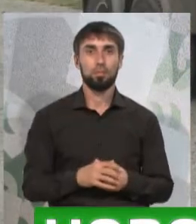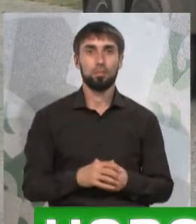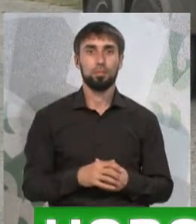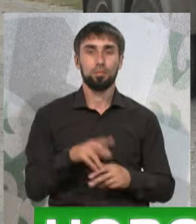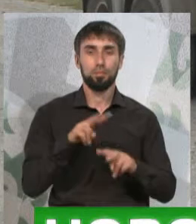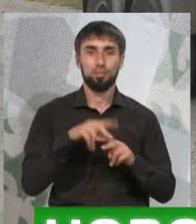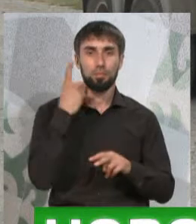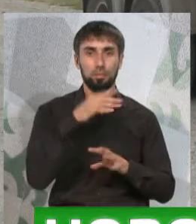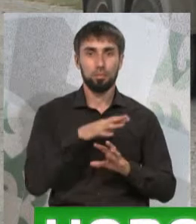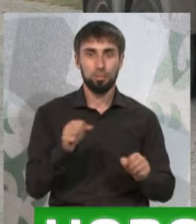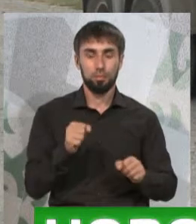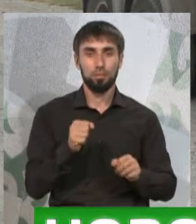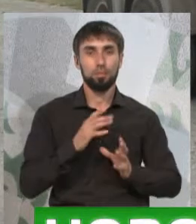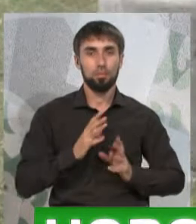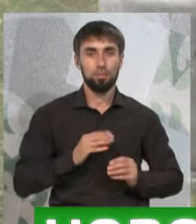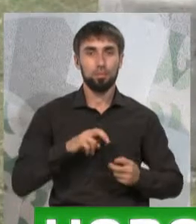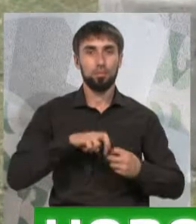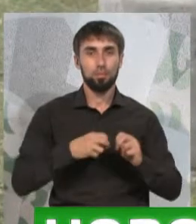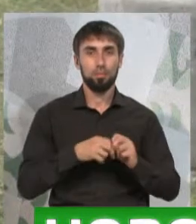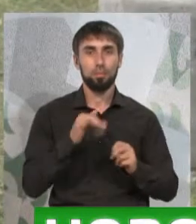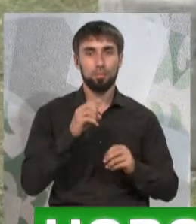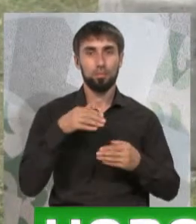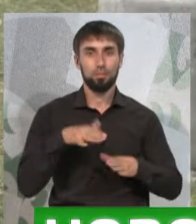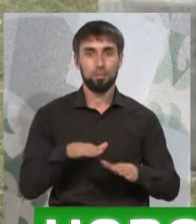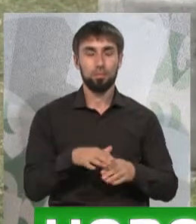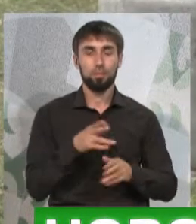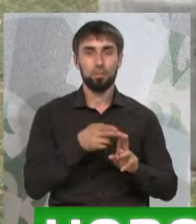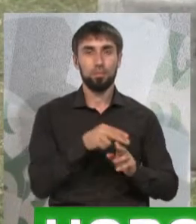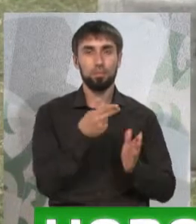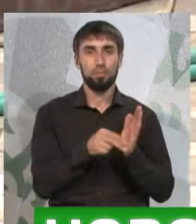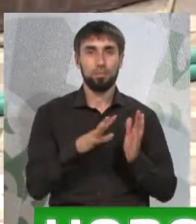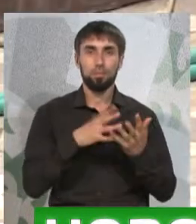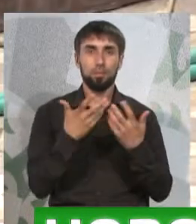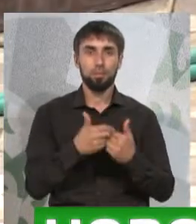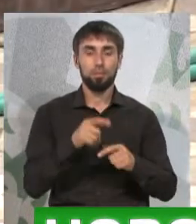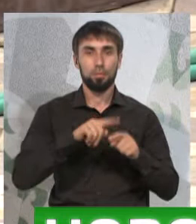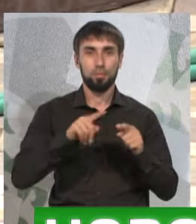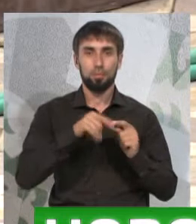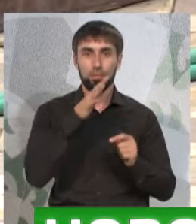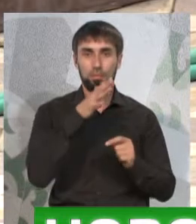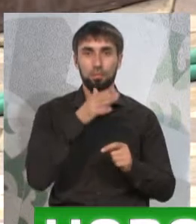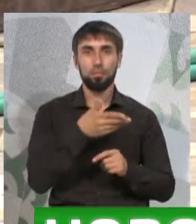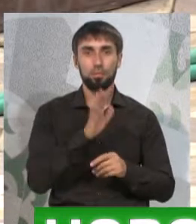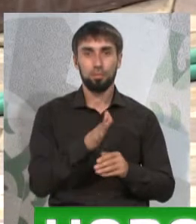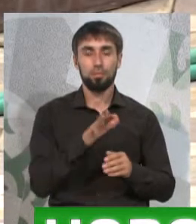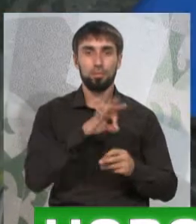Местные власти успокаивают, проблема уже решается. Для этого закупили оборудование. В скором времени его наладят, и